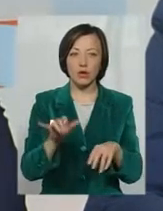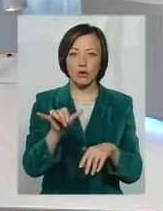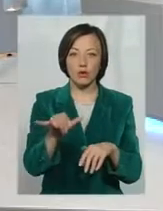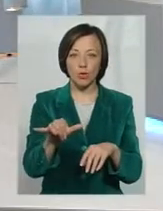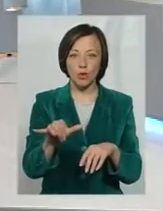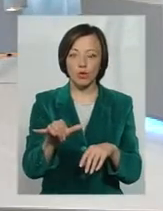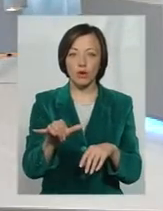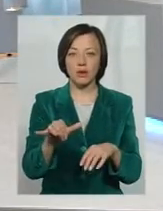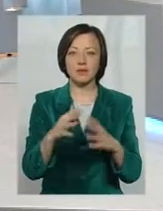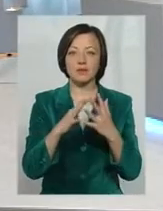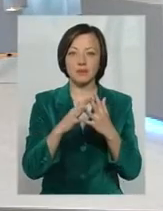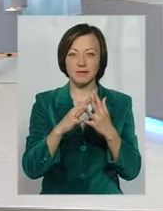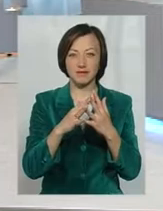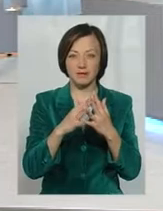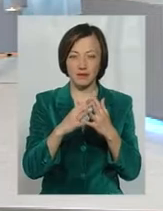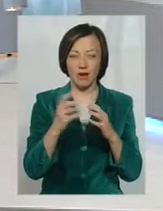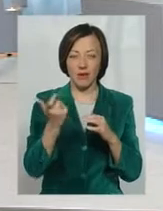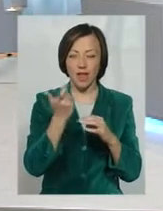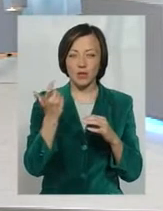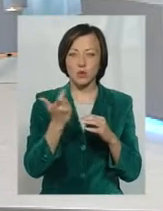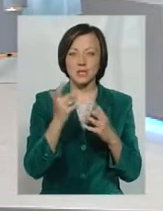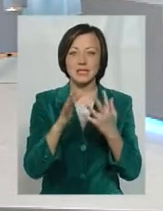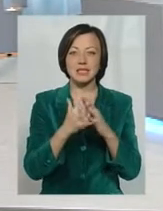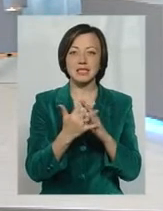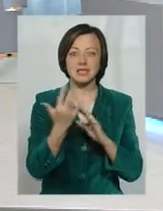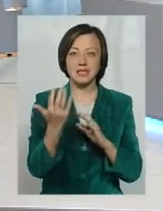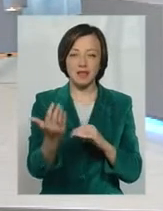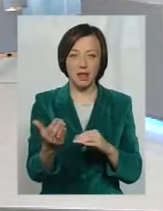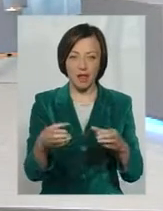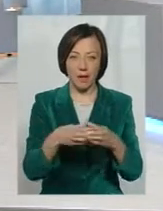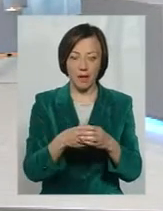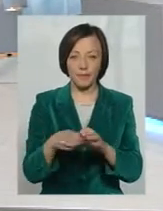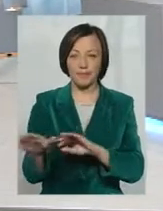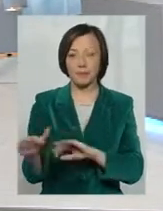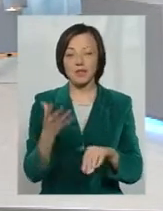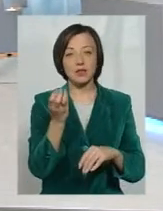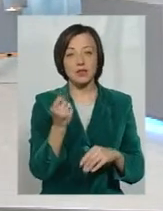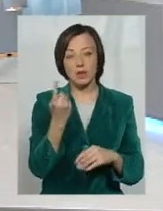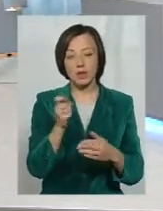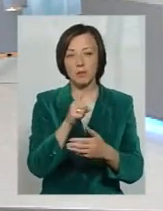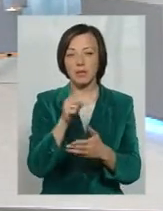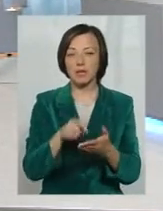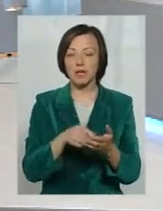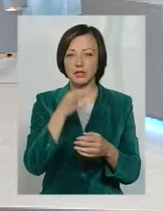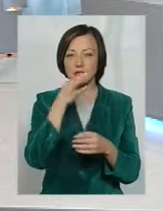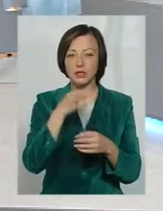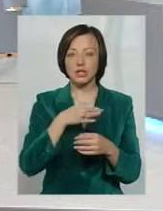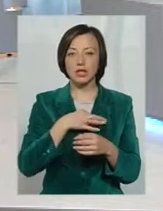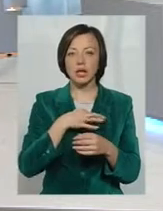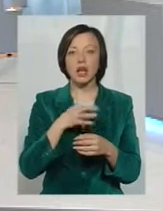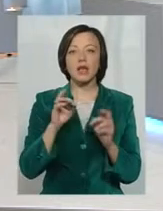громаді. В такому разі ще одне питання. Скажіть, будь ласка, наскільки